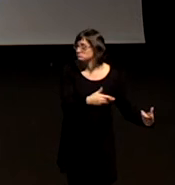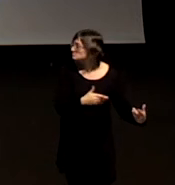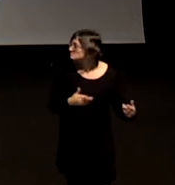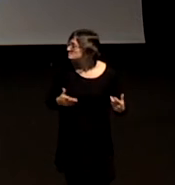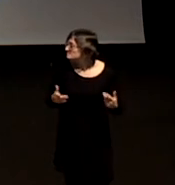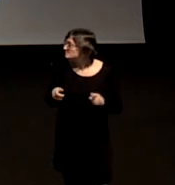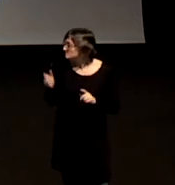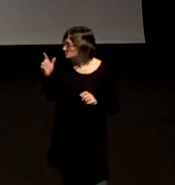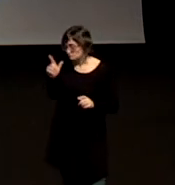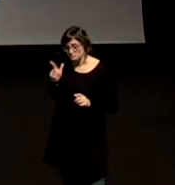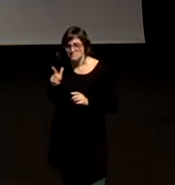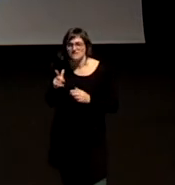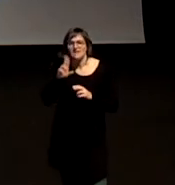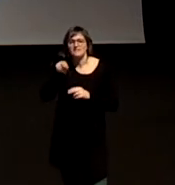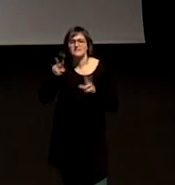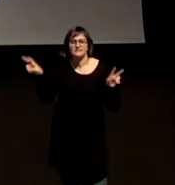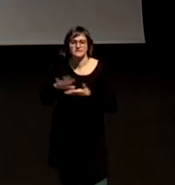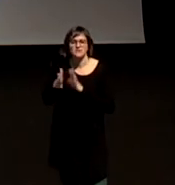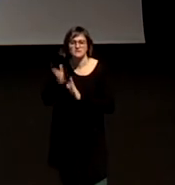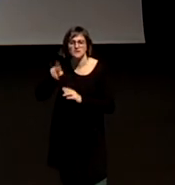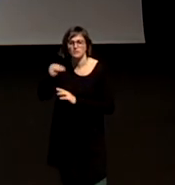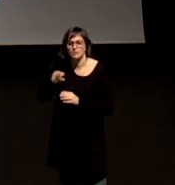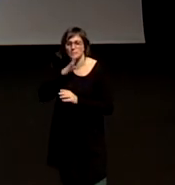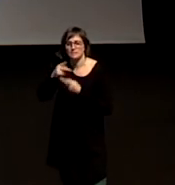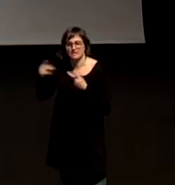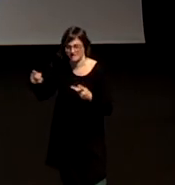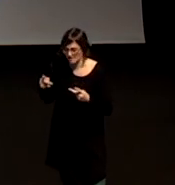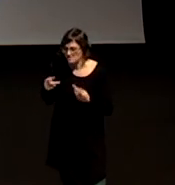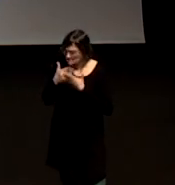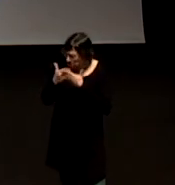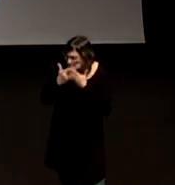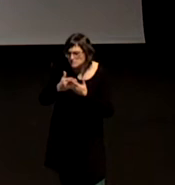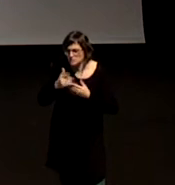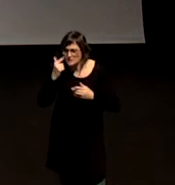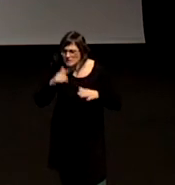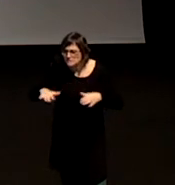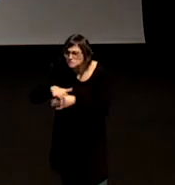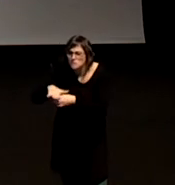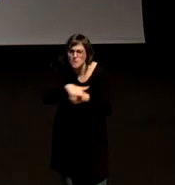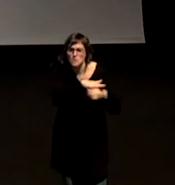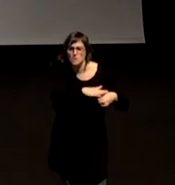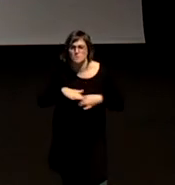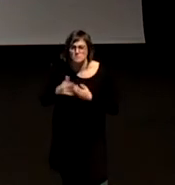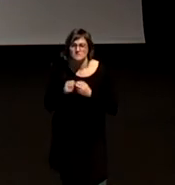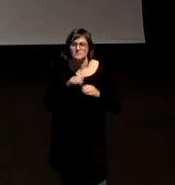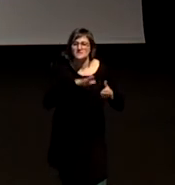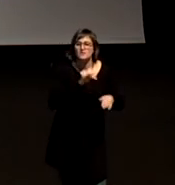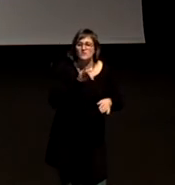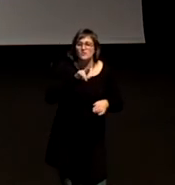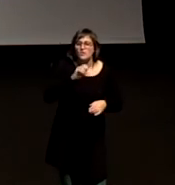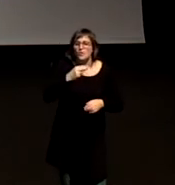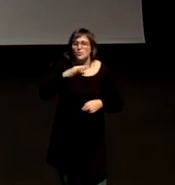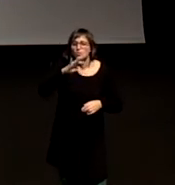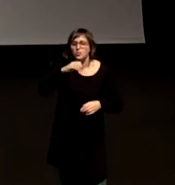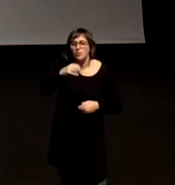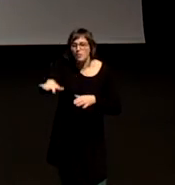dans les études qu'on a fait avec nature midi-pyrénées aussi on s'est aperçu pour avoir étudié des zones très typique le frontonnais la lisière de la